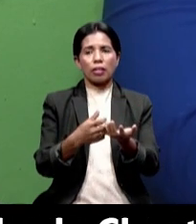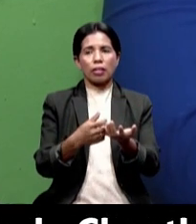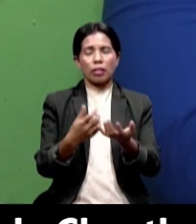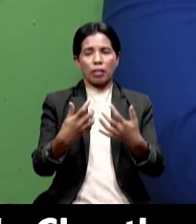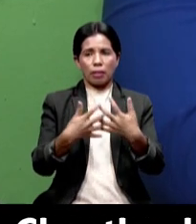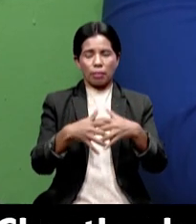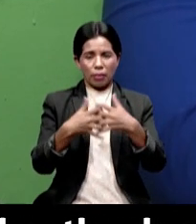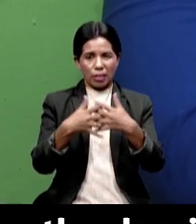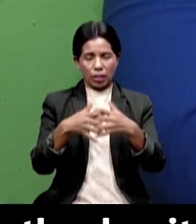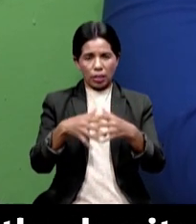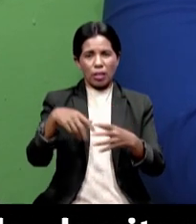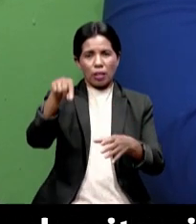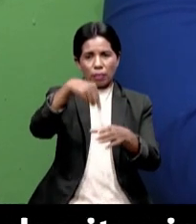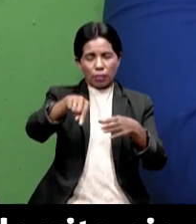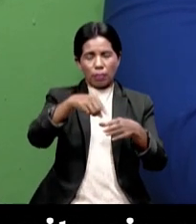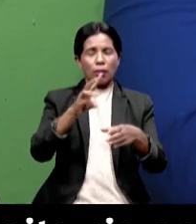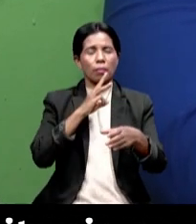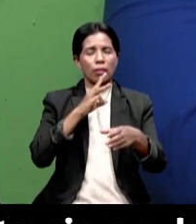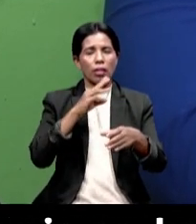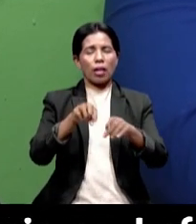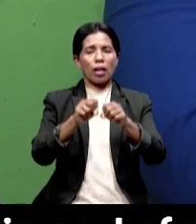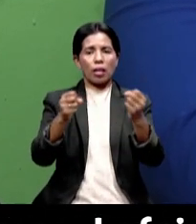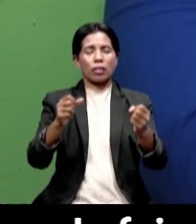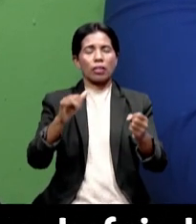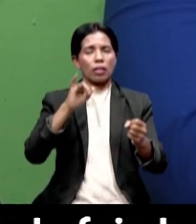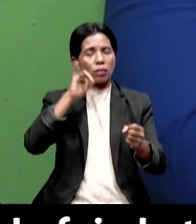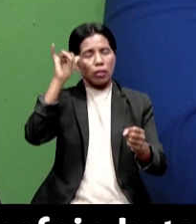nebe maka abaria horsei tukurua lokrai.